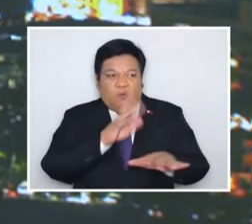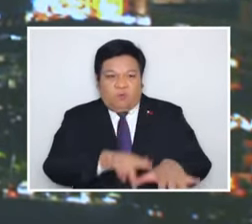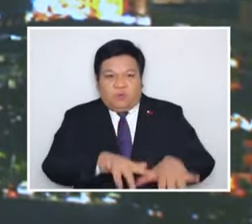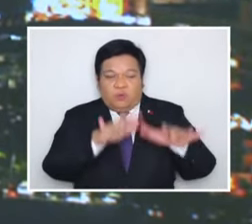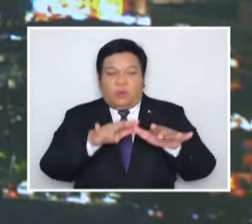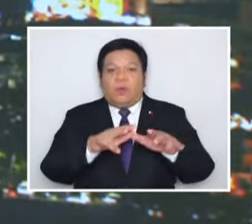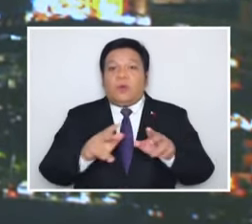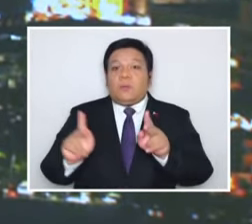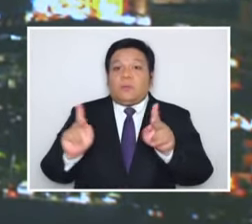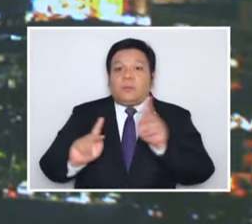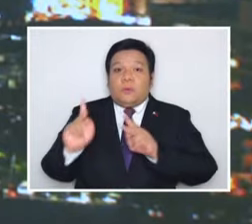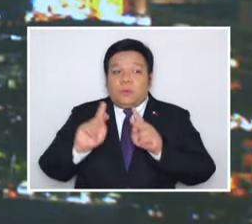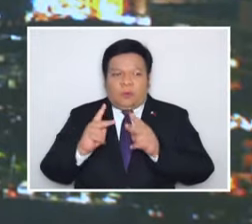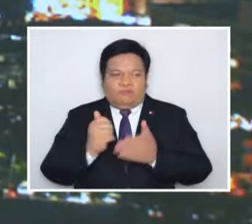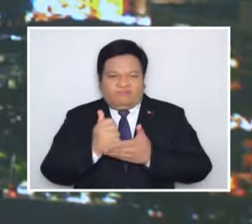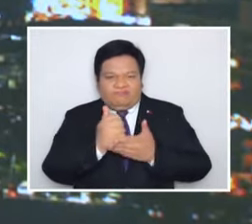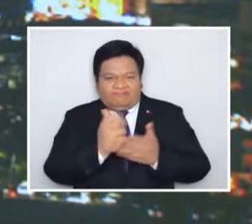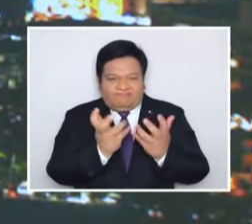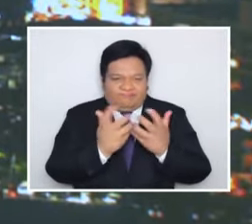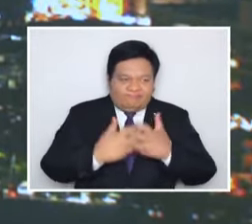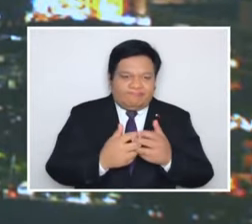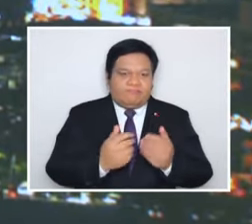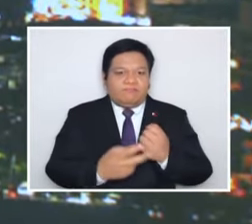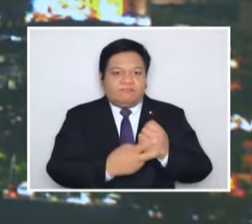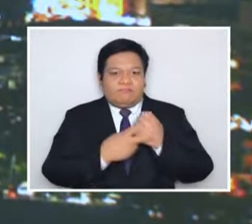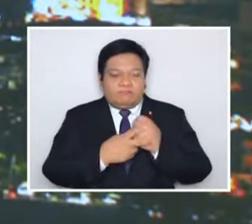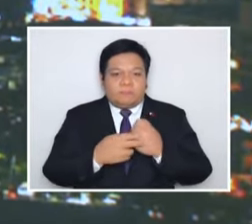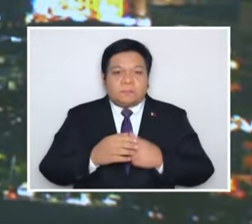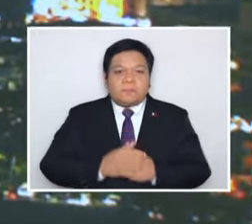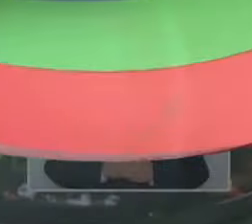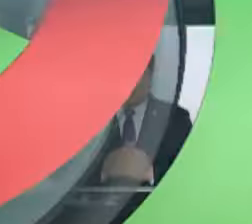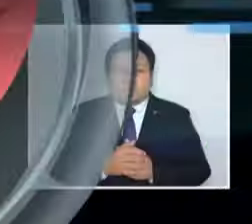residente. Nagpapatrol si Sharon Evite.